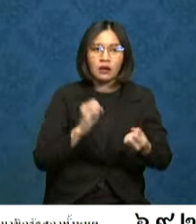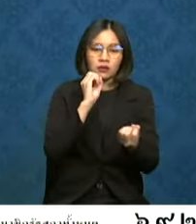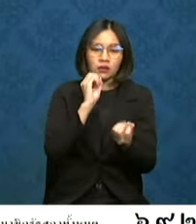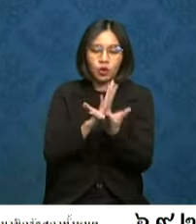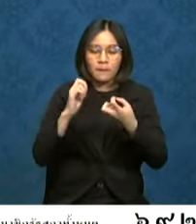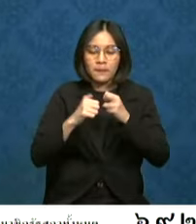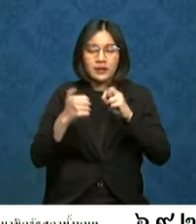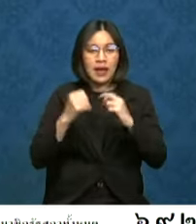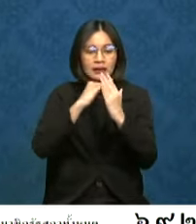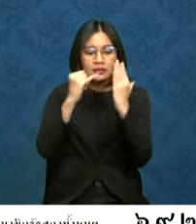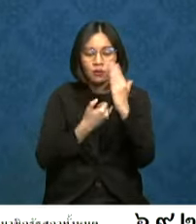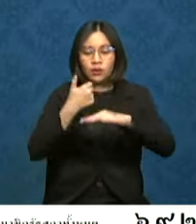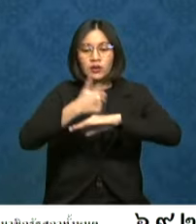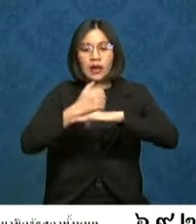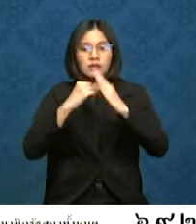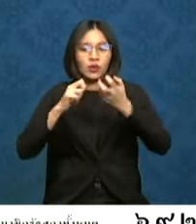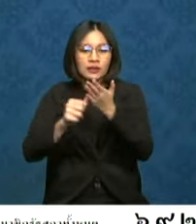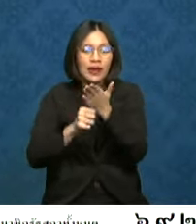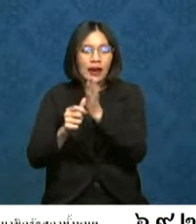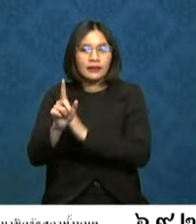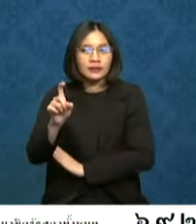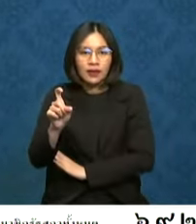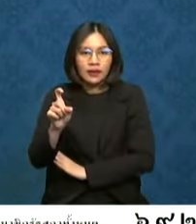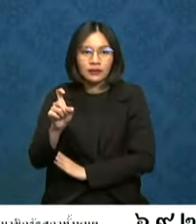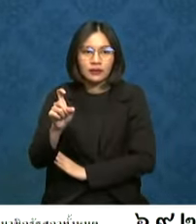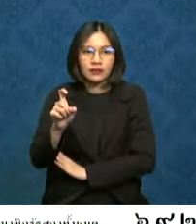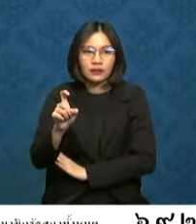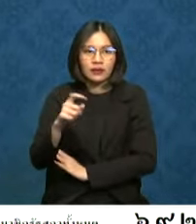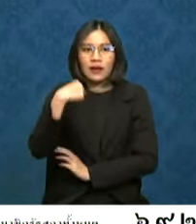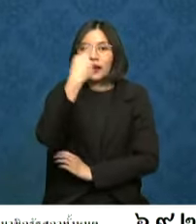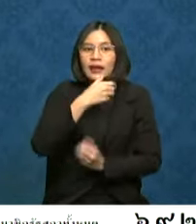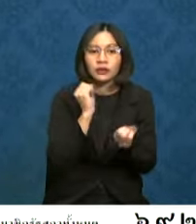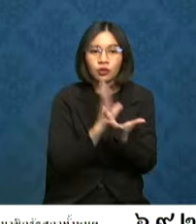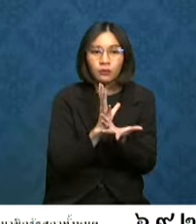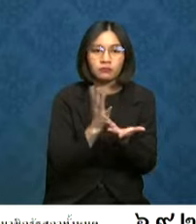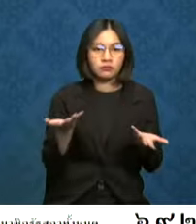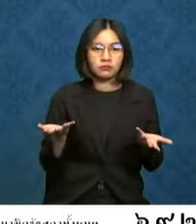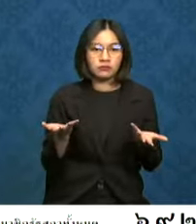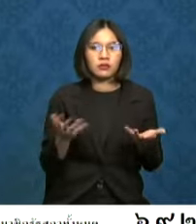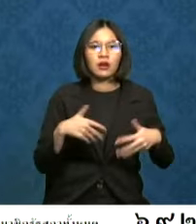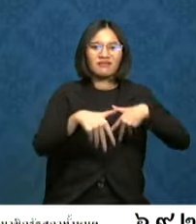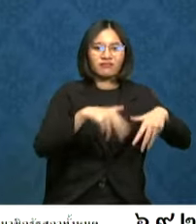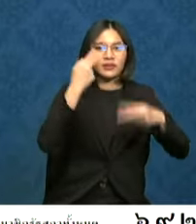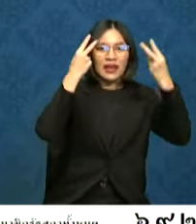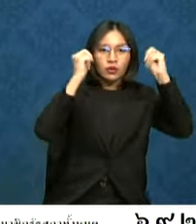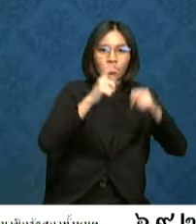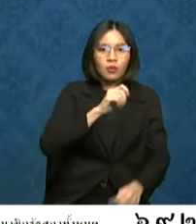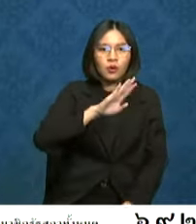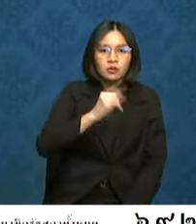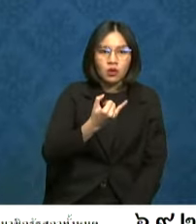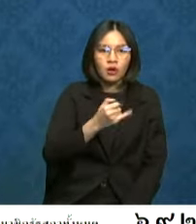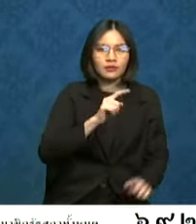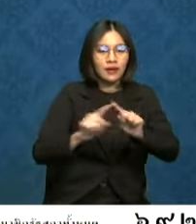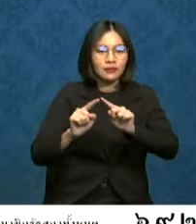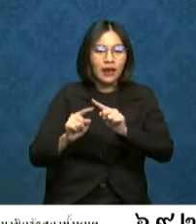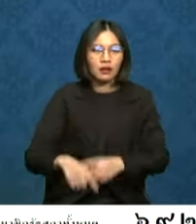ฤษขใจหวจรงๆ ที่พูดวารากจหวดแก้ไม่ได้คนที่สวยคใครครับ คท้องถิ่นครับรา